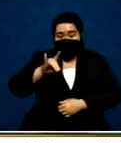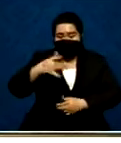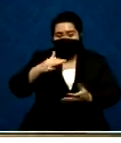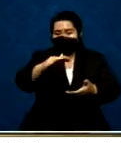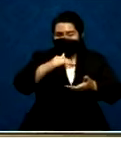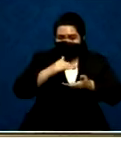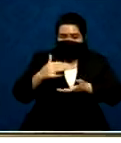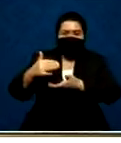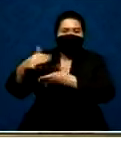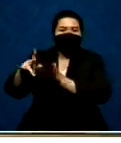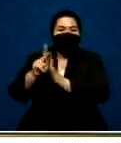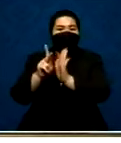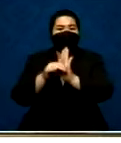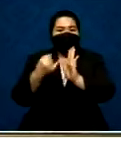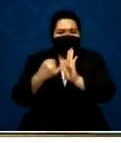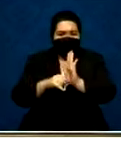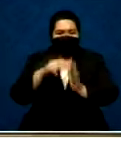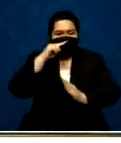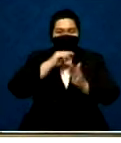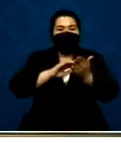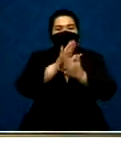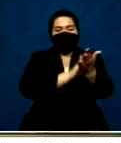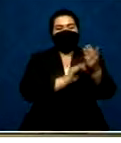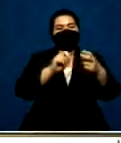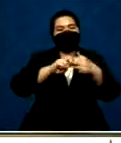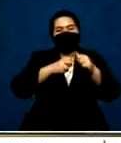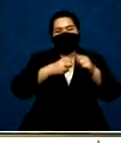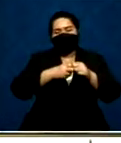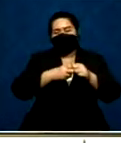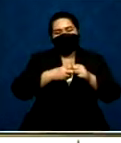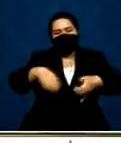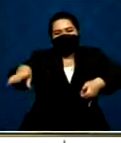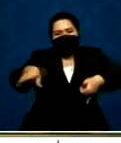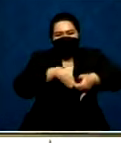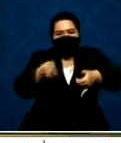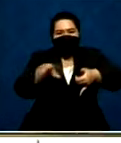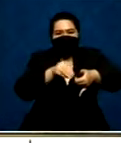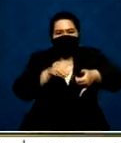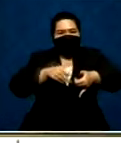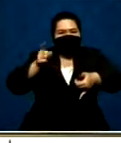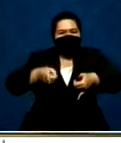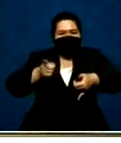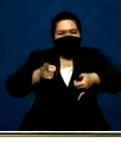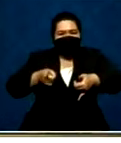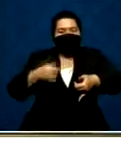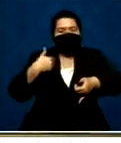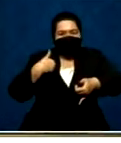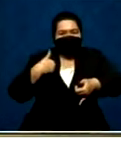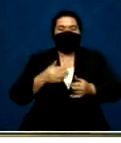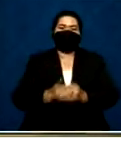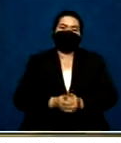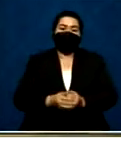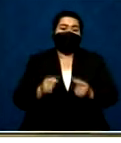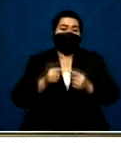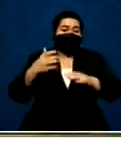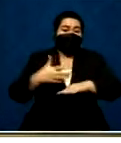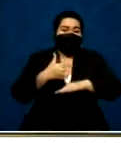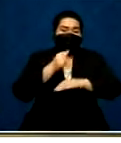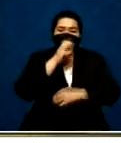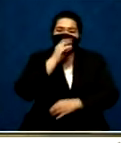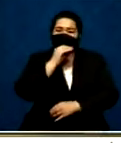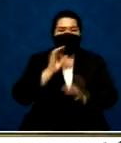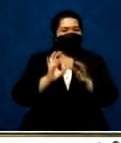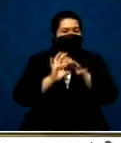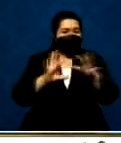ผิดกฎหมายประเทศไทยจะต้องเจอโรคอุบัติใหม่ซ้ำแล้วซ้ำอีกผมไม่ได้เอาการเมืองมาพูด